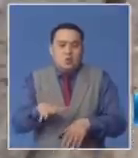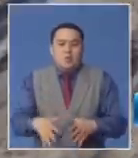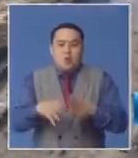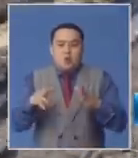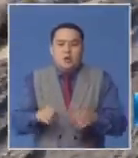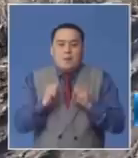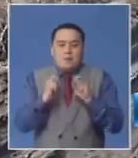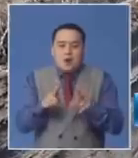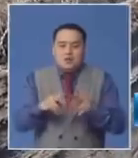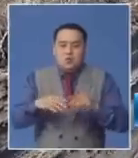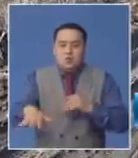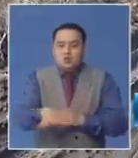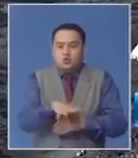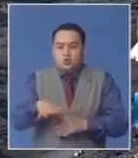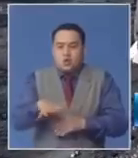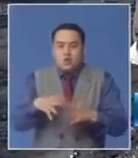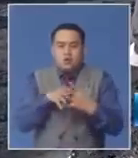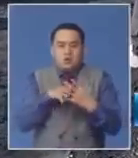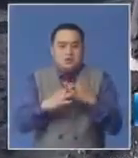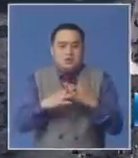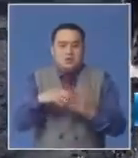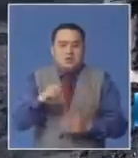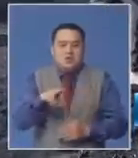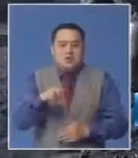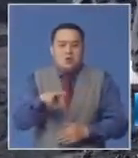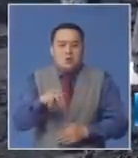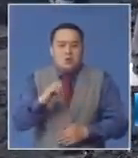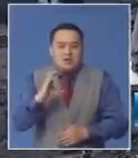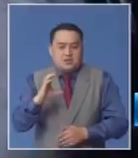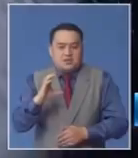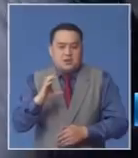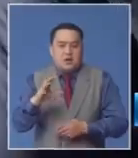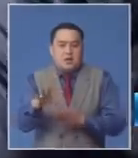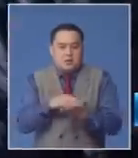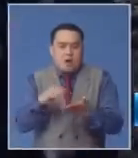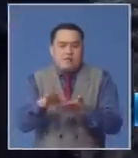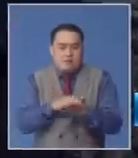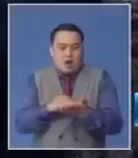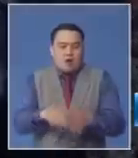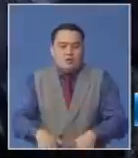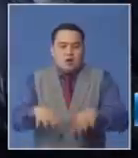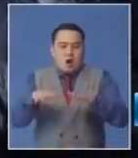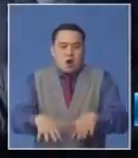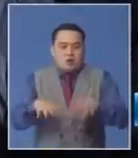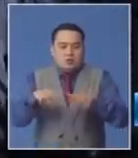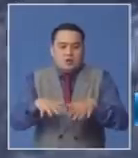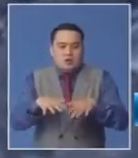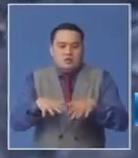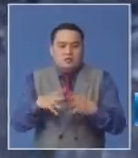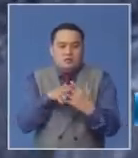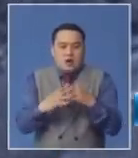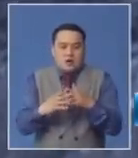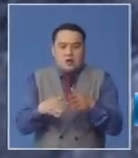опасным участком для района является село есть июль мес после неоднократных подтоплений несколько лет назад в окрестностях села